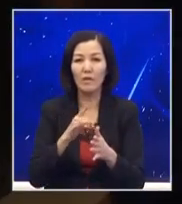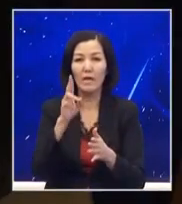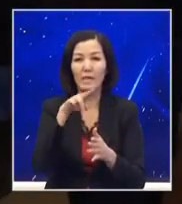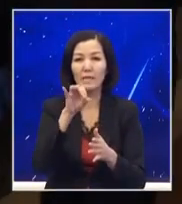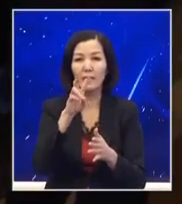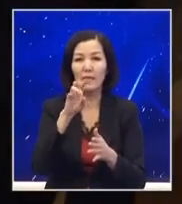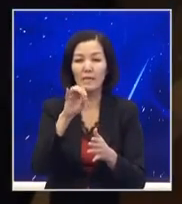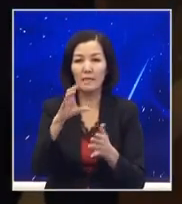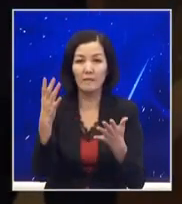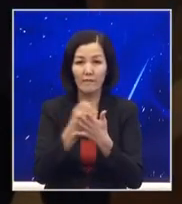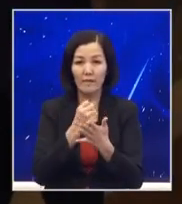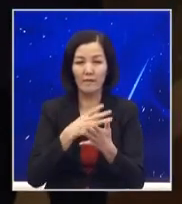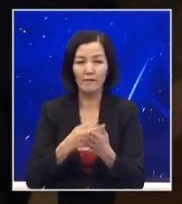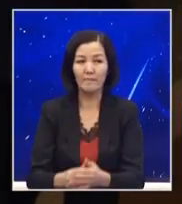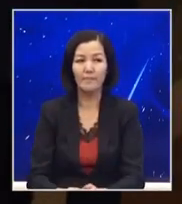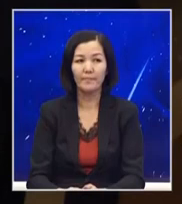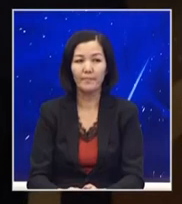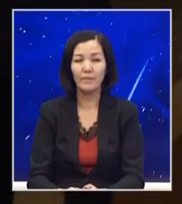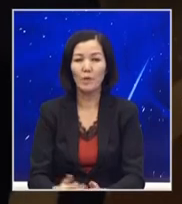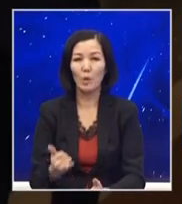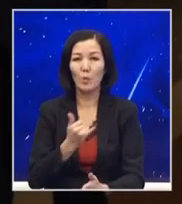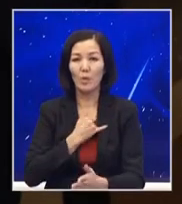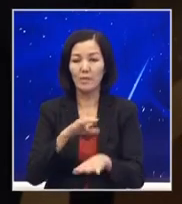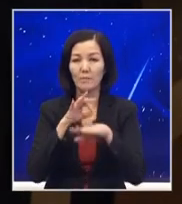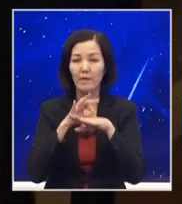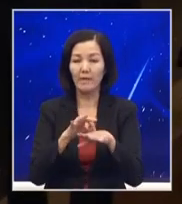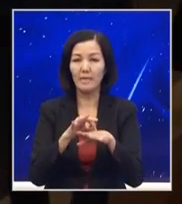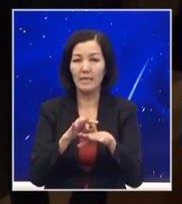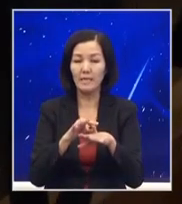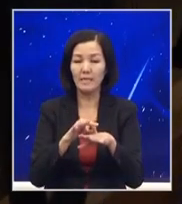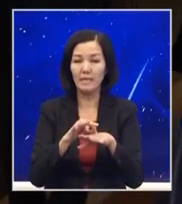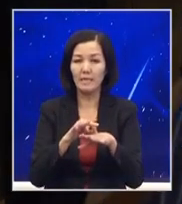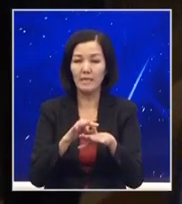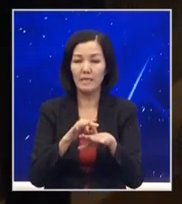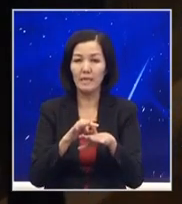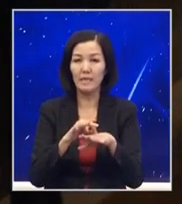Мы очищали улицы, у нас проводились, мы ходили